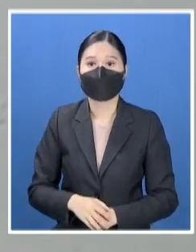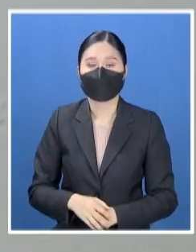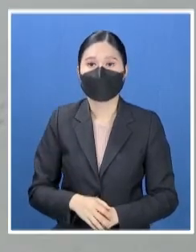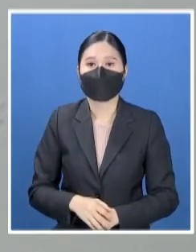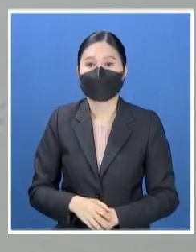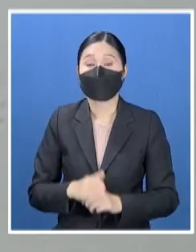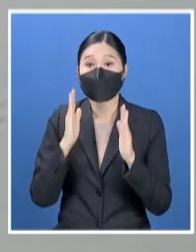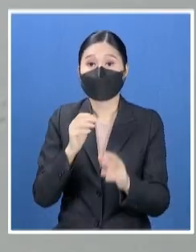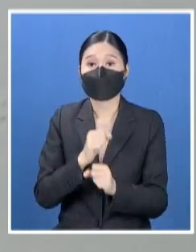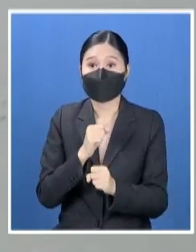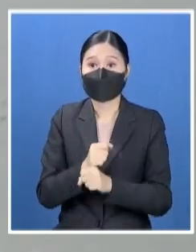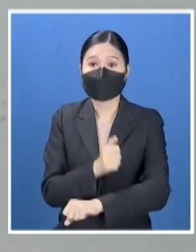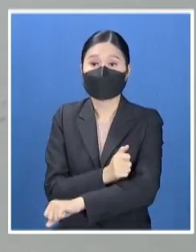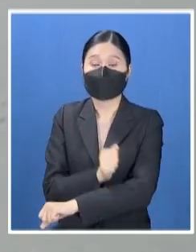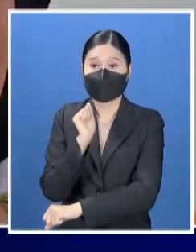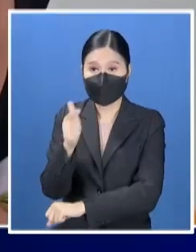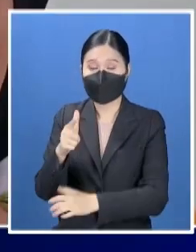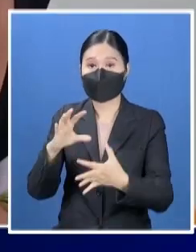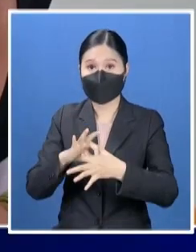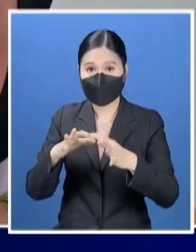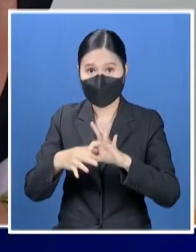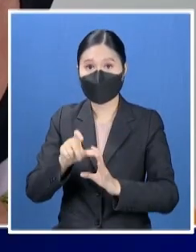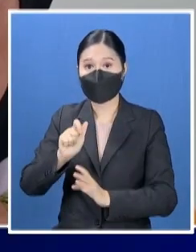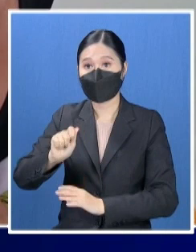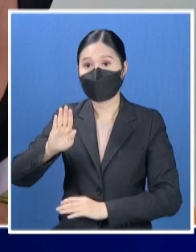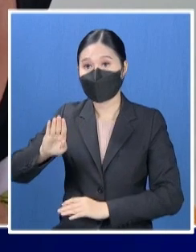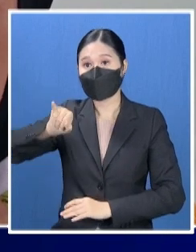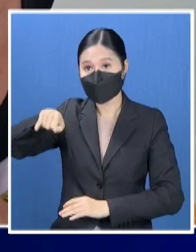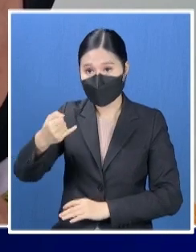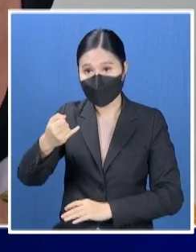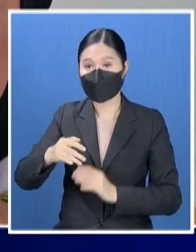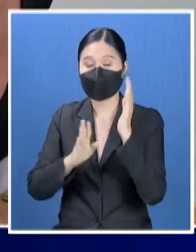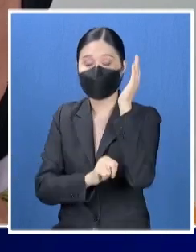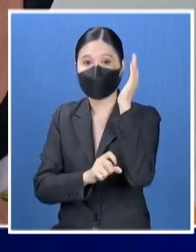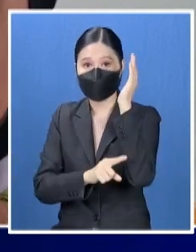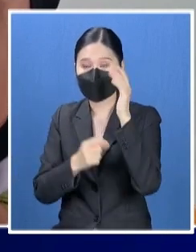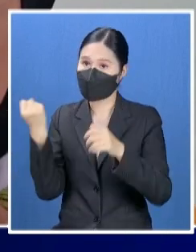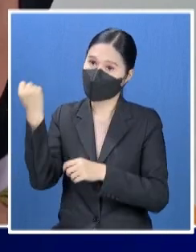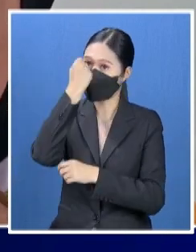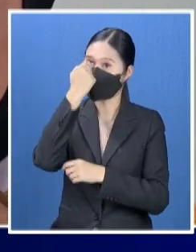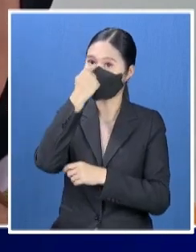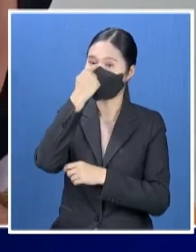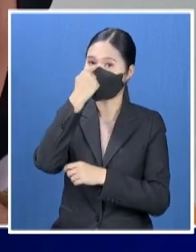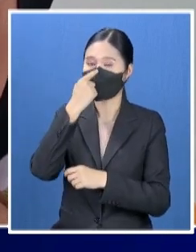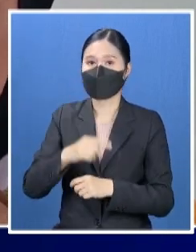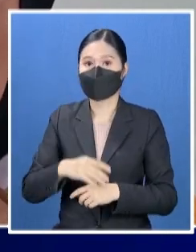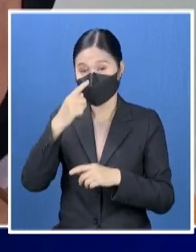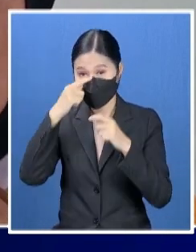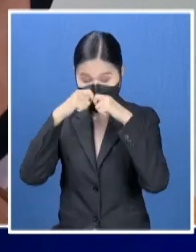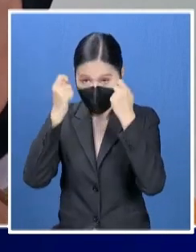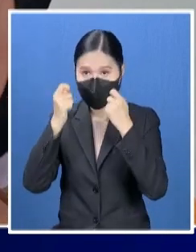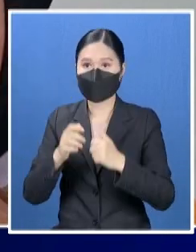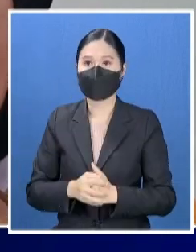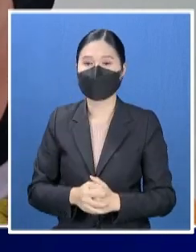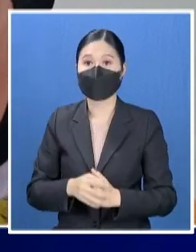ภาพเป็นเจ้าหน้าที่อัตราจ้างกองการกีฬาองค์การบริหารส่วนจังหวัดนครศรีธรรมราชถูกต่อยเข้าไปดั้งจมูก